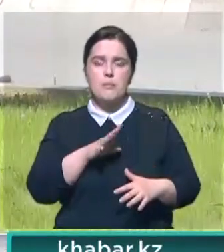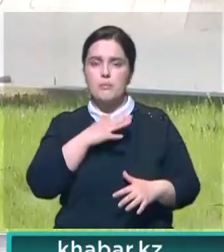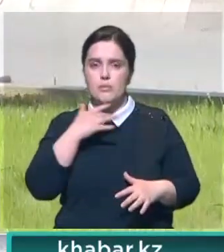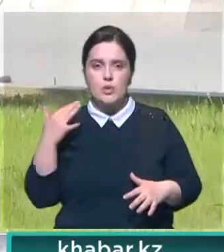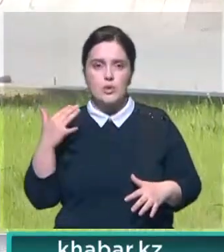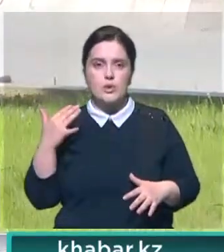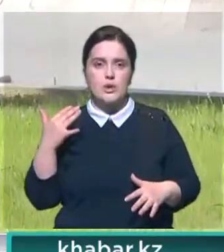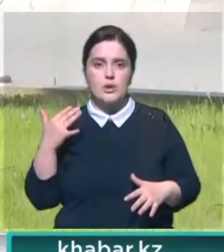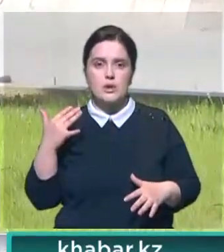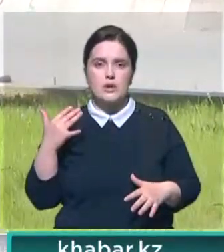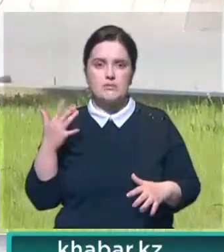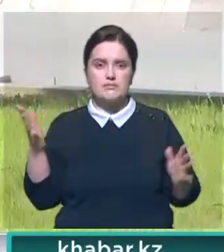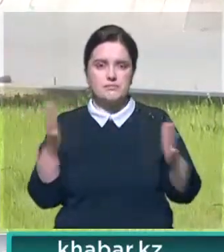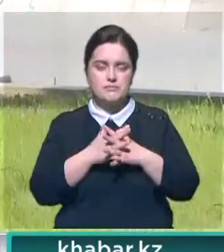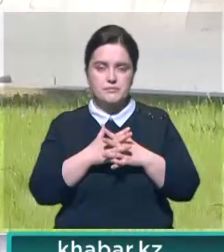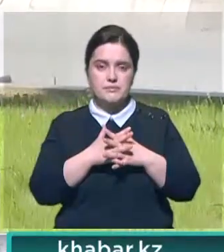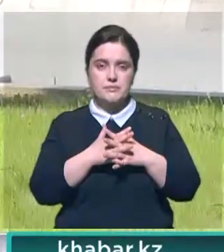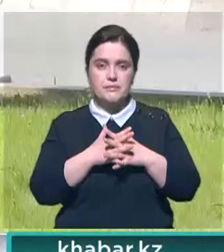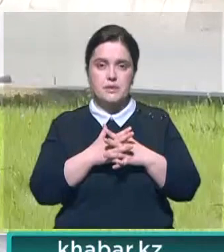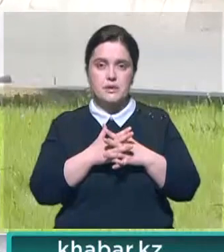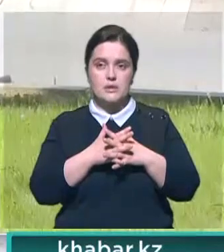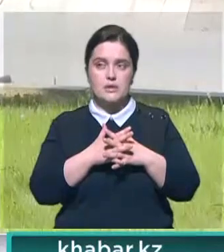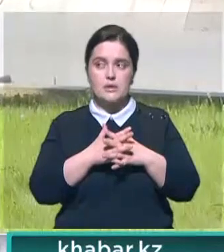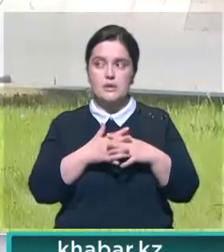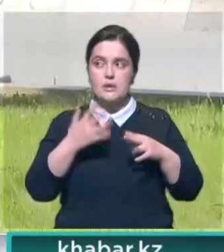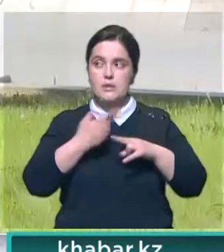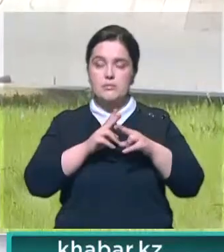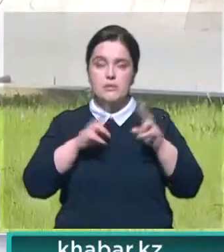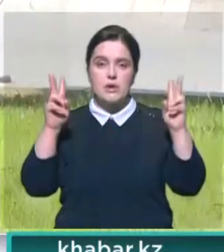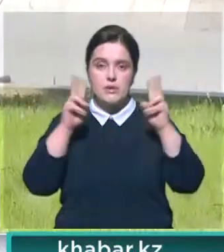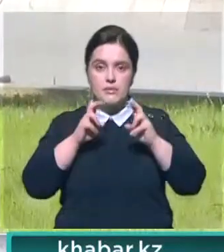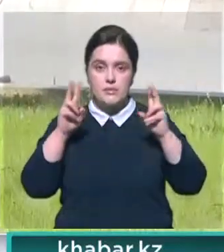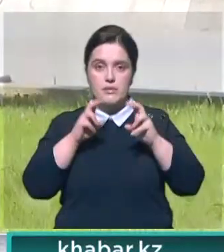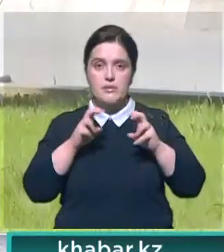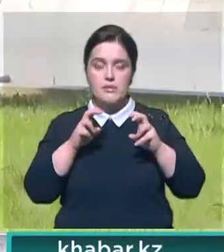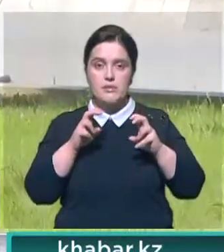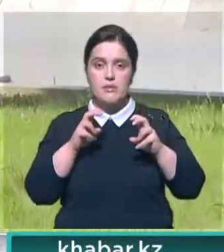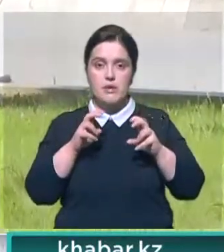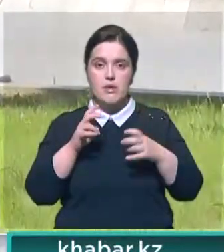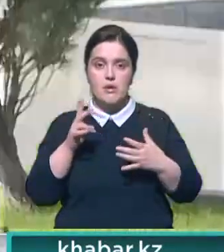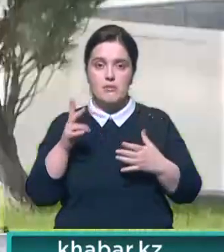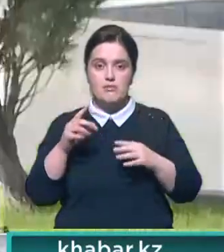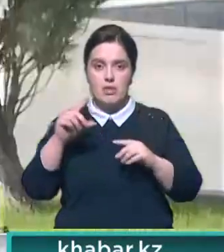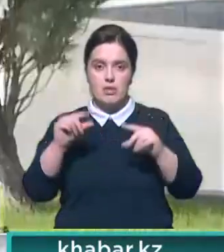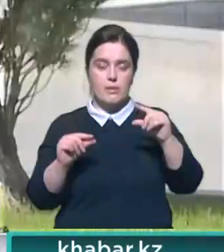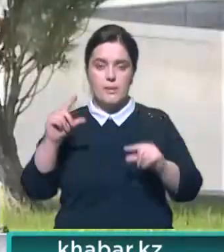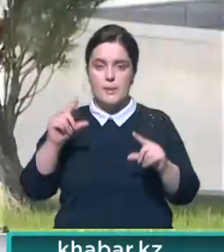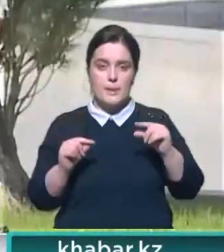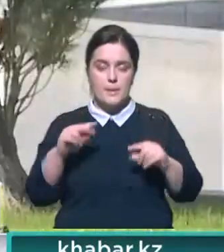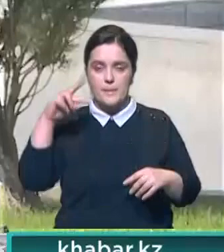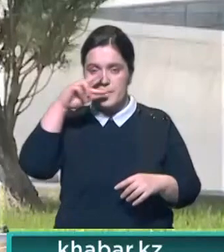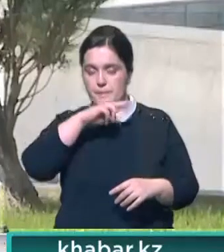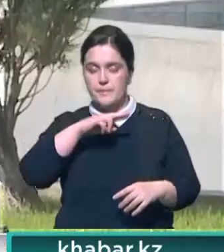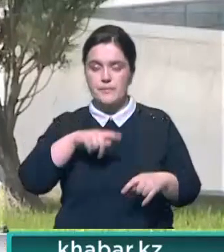много посторонних примесей. А керны мы проверили, они там не проходили по толщине, порядка